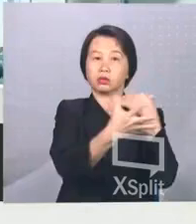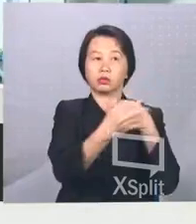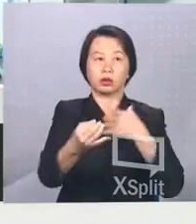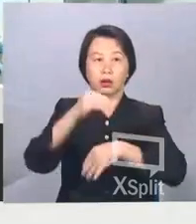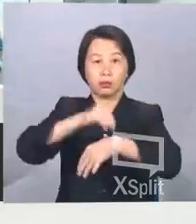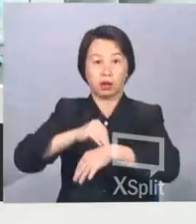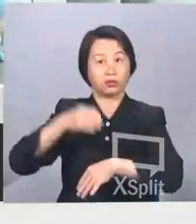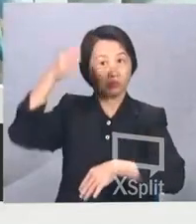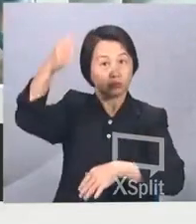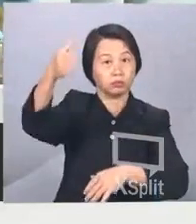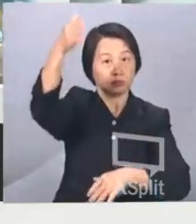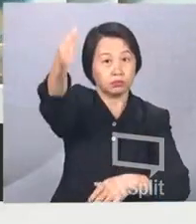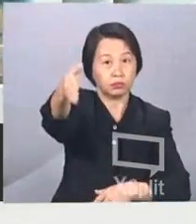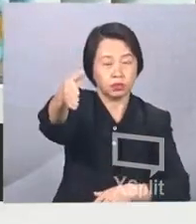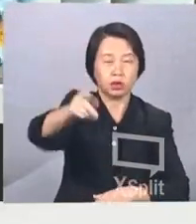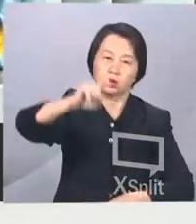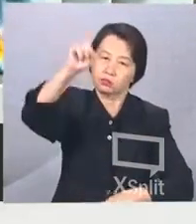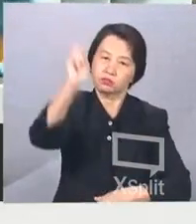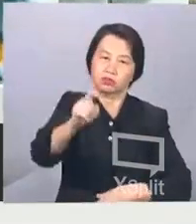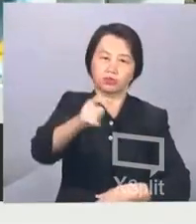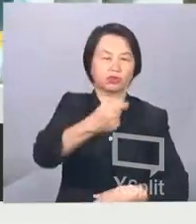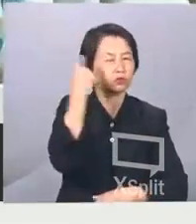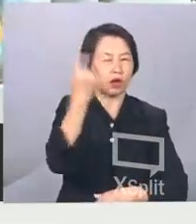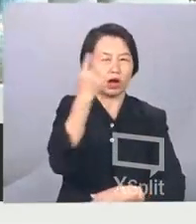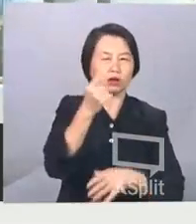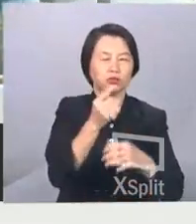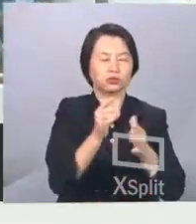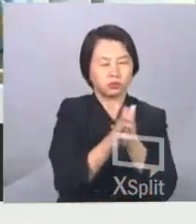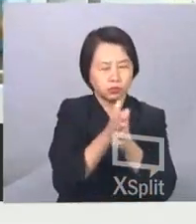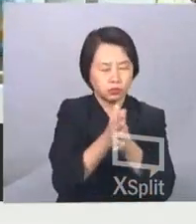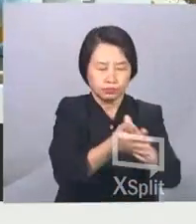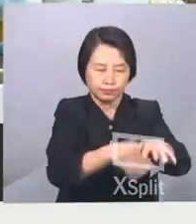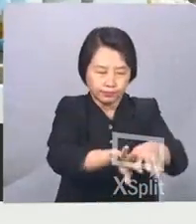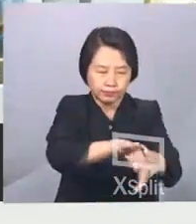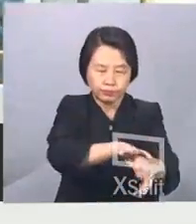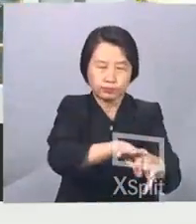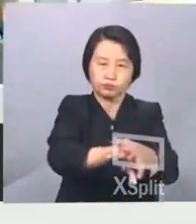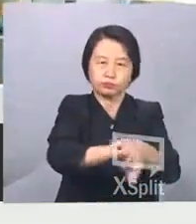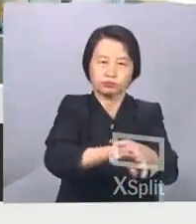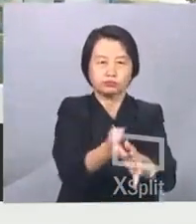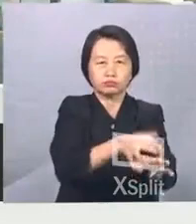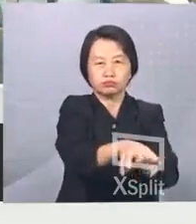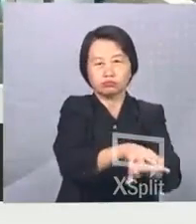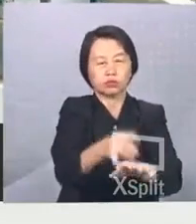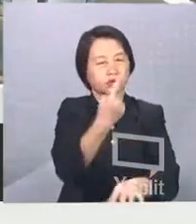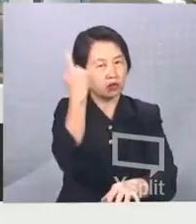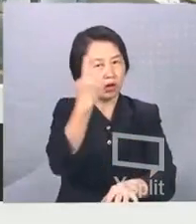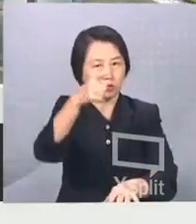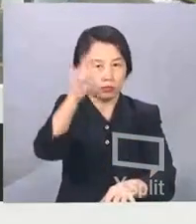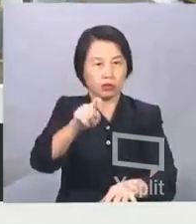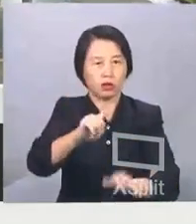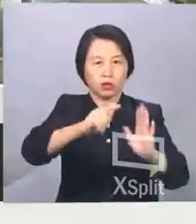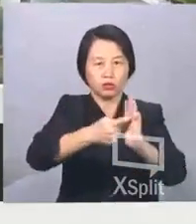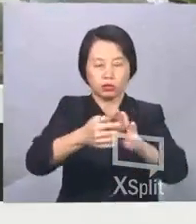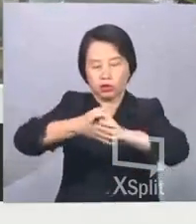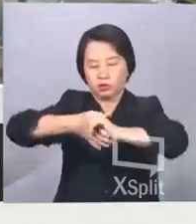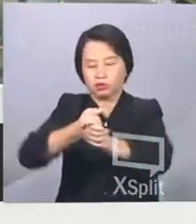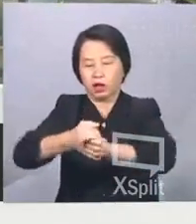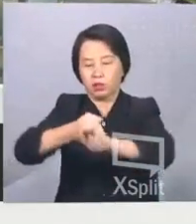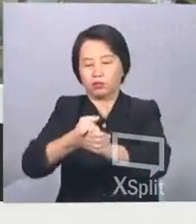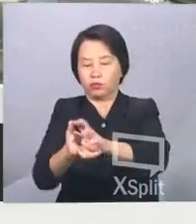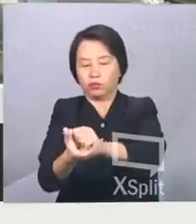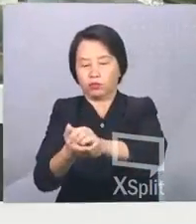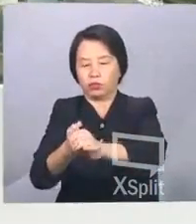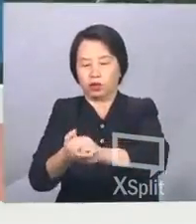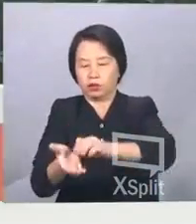Thomas e yang akan datang kita mesti biasakan membasuh tangan dengan lebih kerap lagi gunakan sabun ataupun